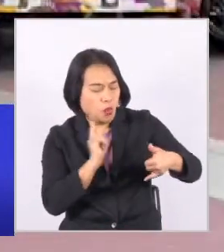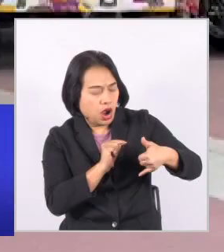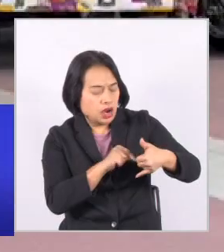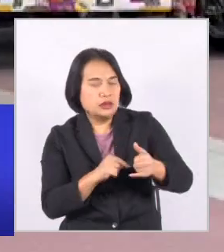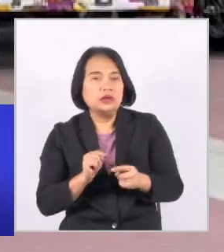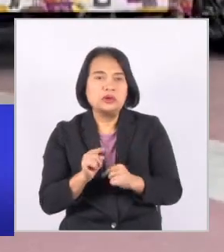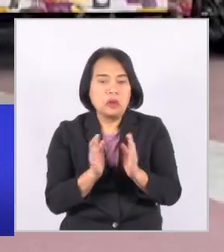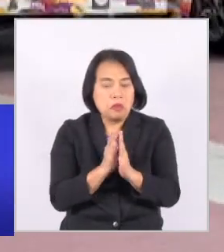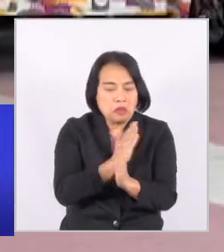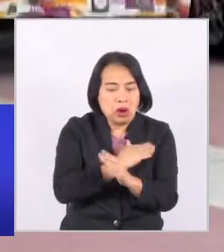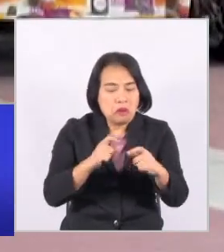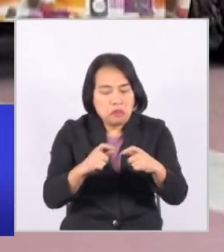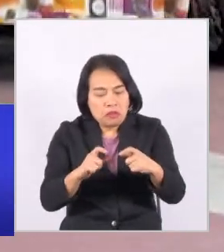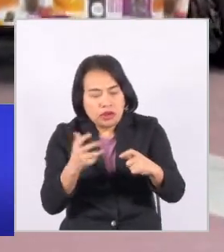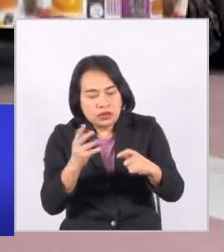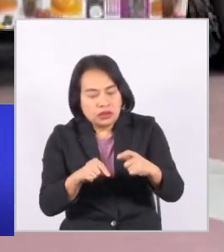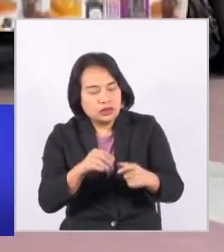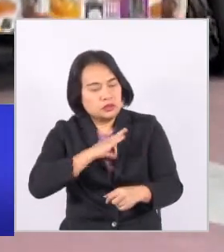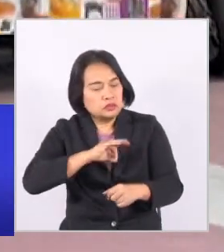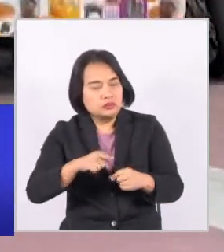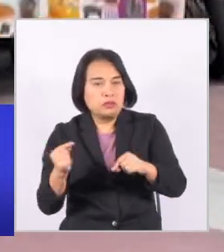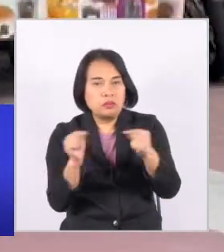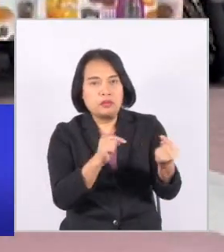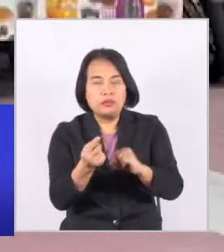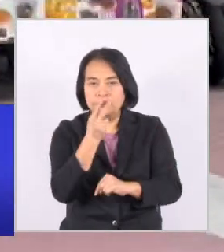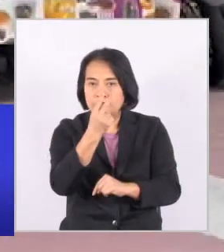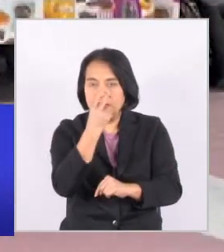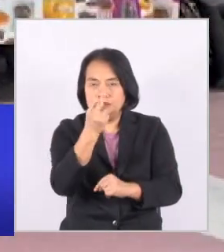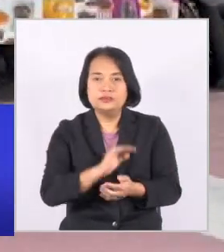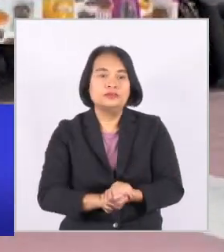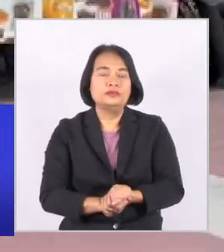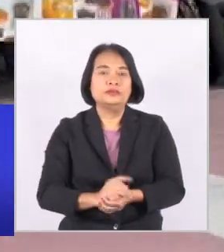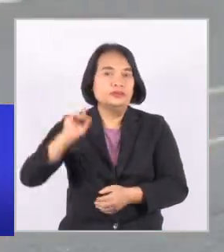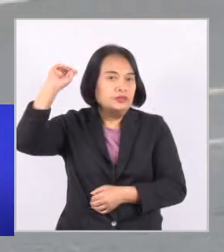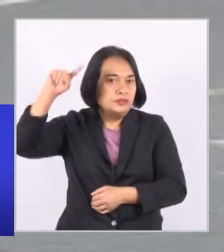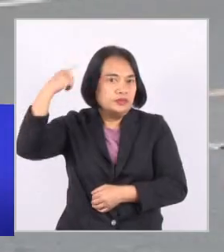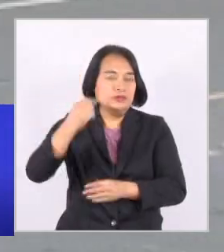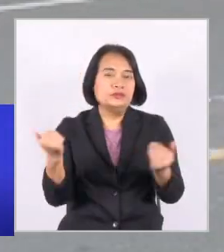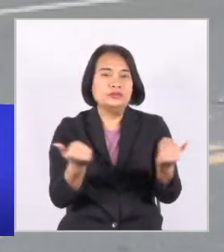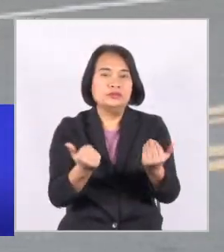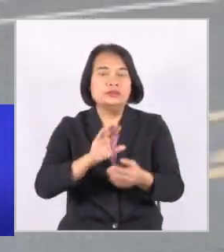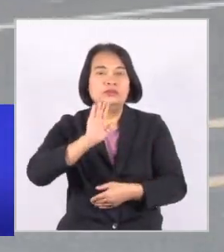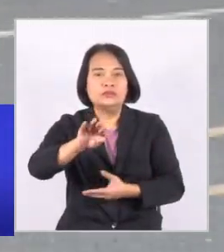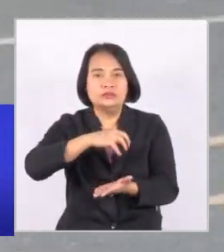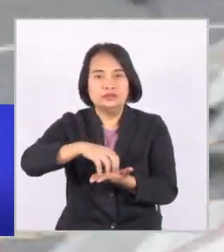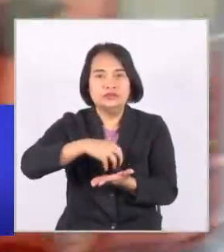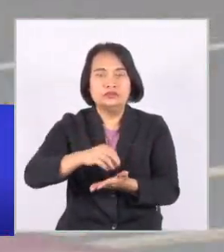างละสาเหตุนี้ก็เลยทำให้ไม่พอใจใส่กันเดี๋ยวฟังหน่อยนะคะเสียงของลูกสาวของพระที่ถูกด่า ห